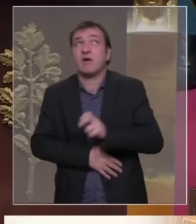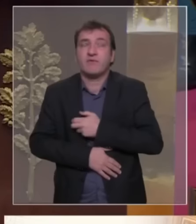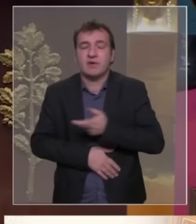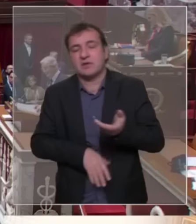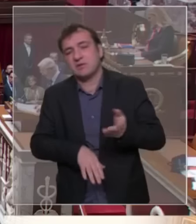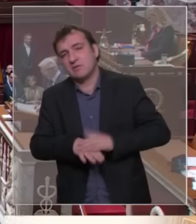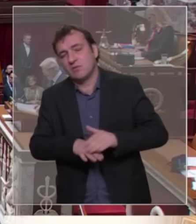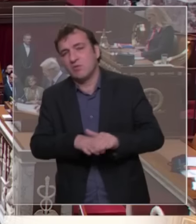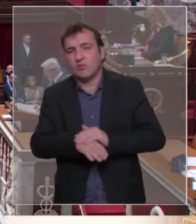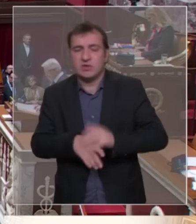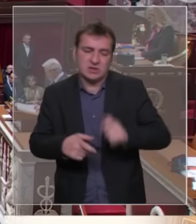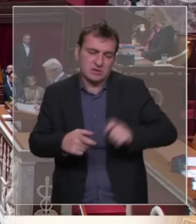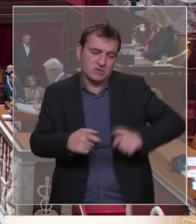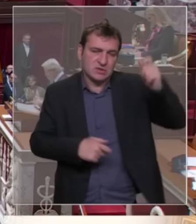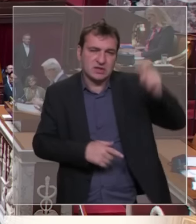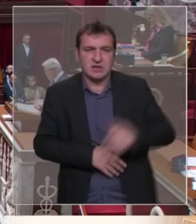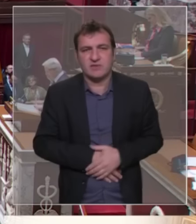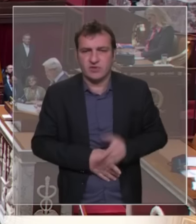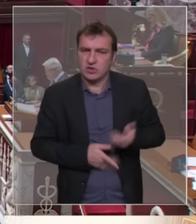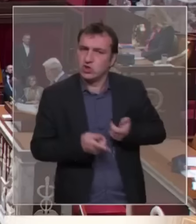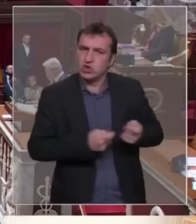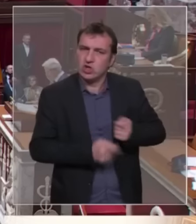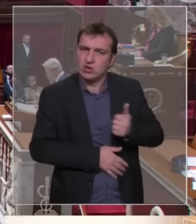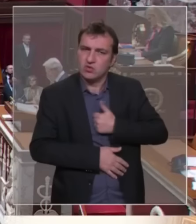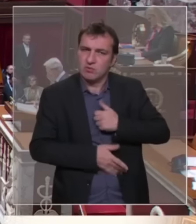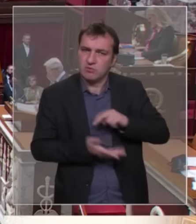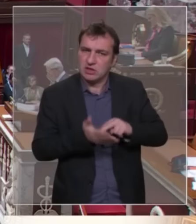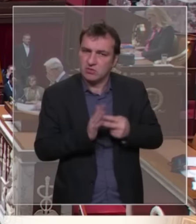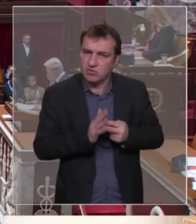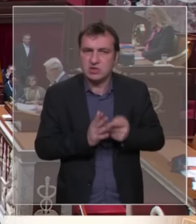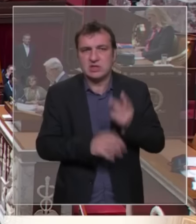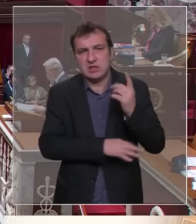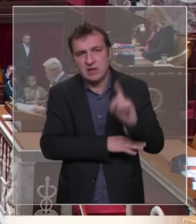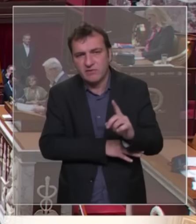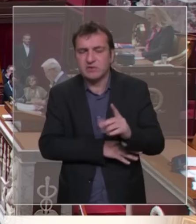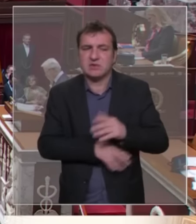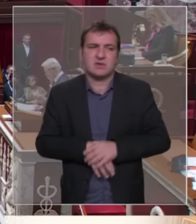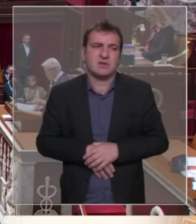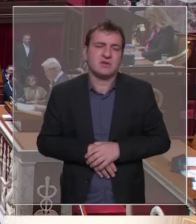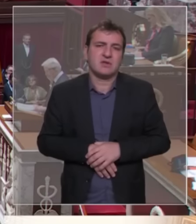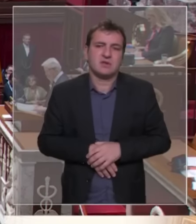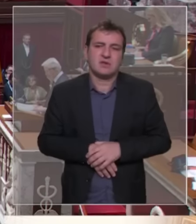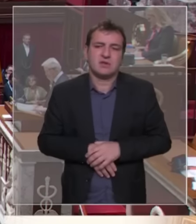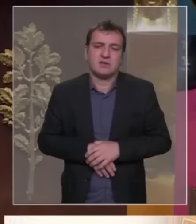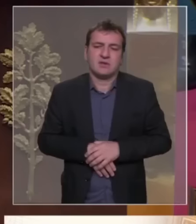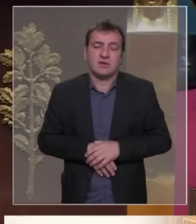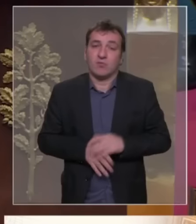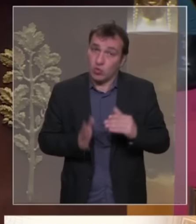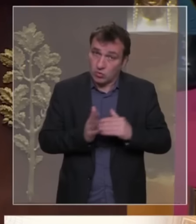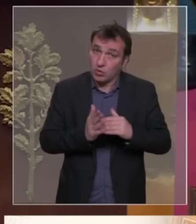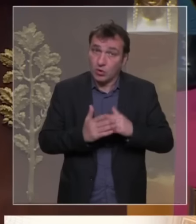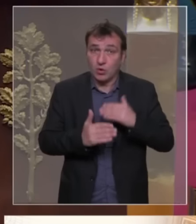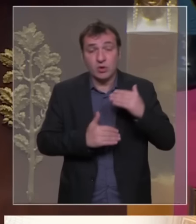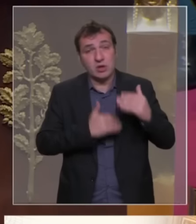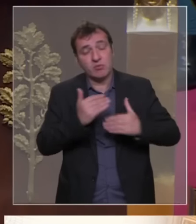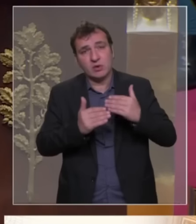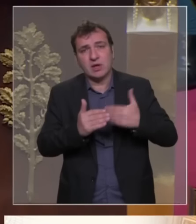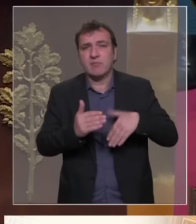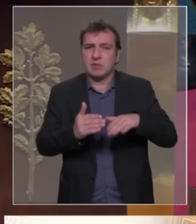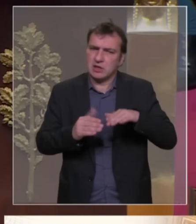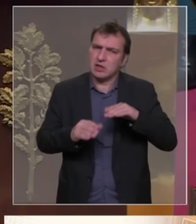la souveraineté technologique, sur la sécurité économique, sur la défense et la lutte, il y a encore des progrès contre la